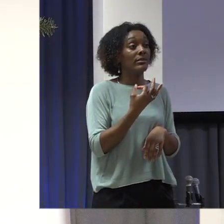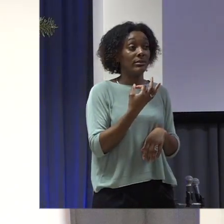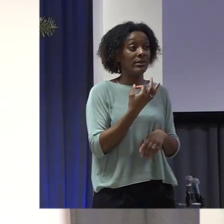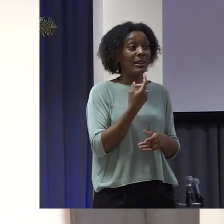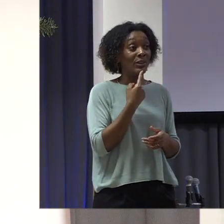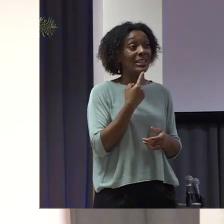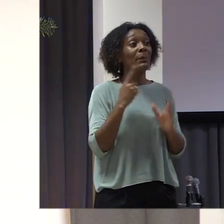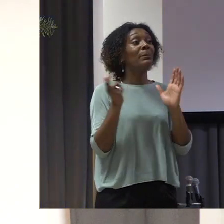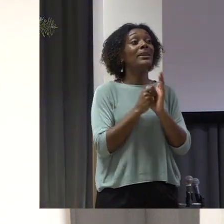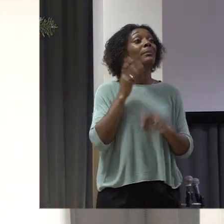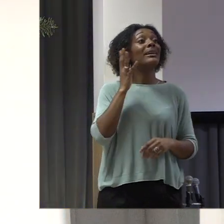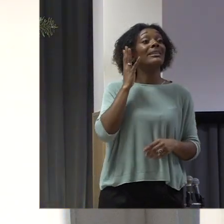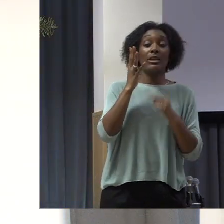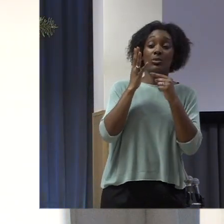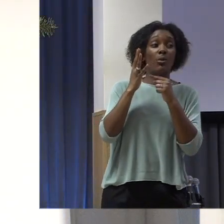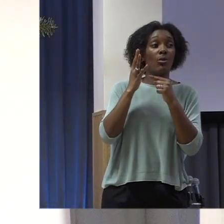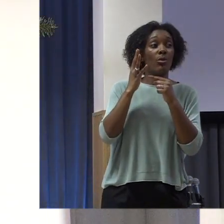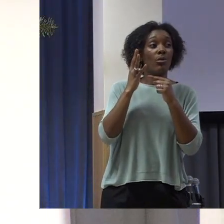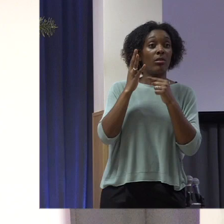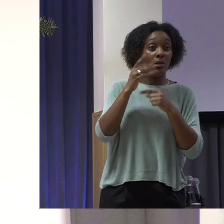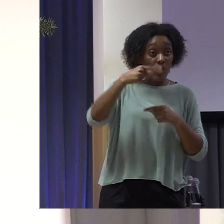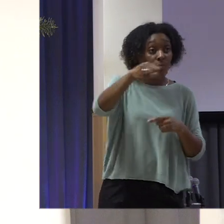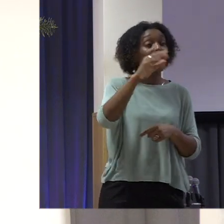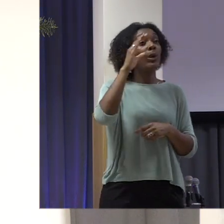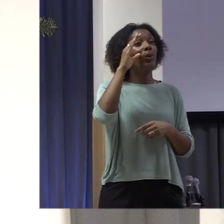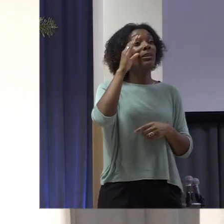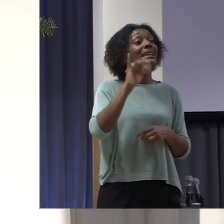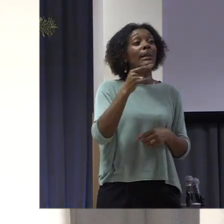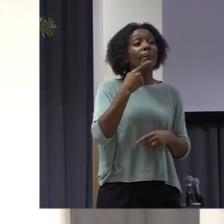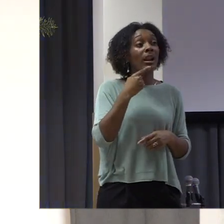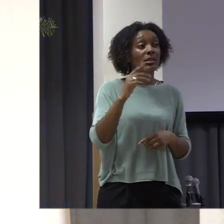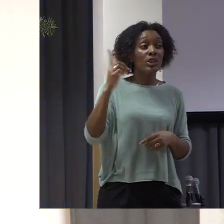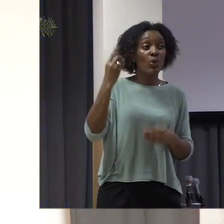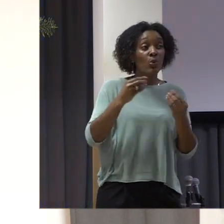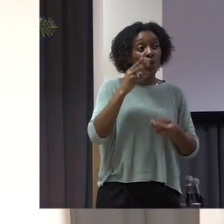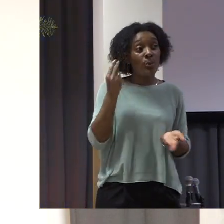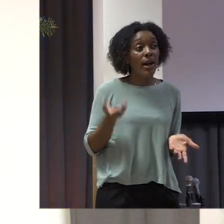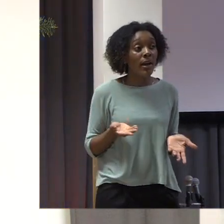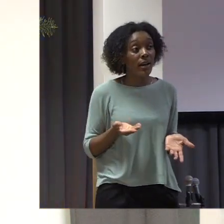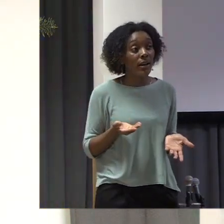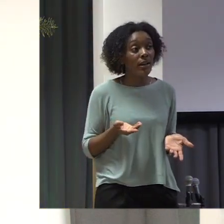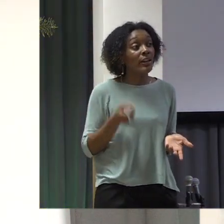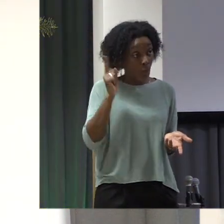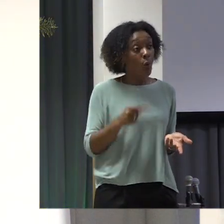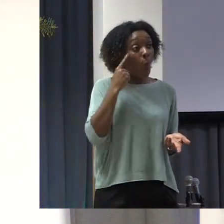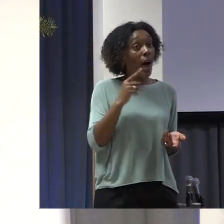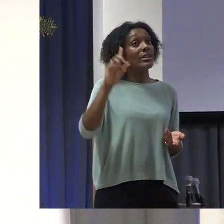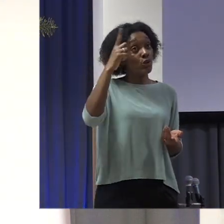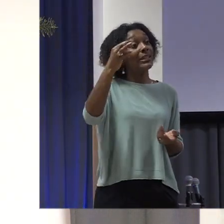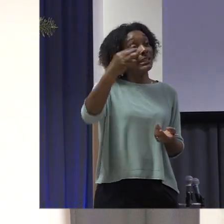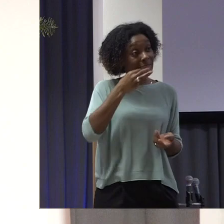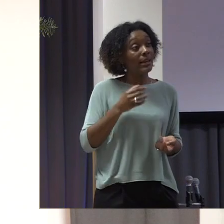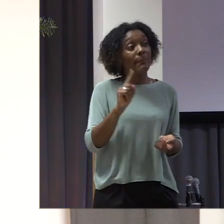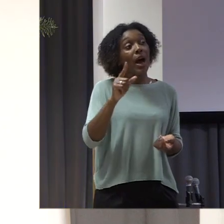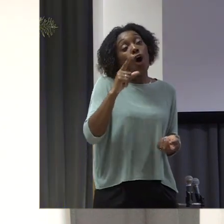sont importants ici. Ils l'ont reçu non pas comme une parole d'un homme qui